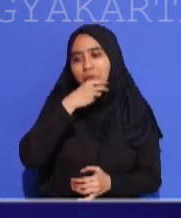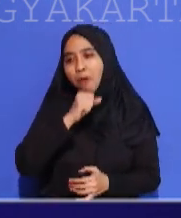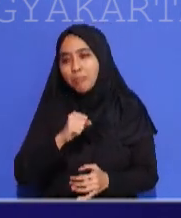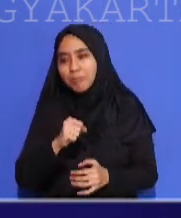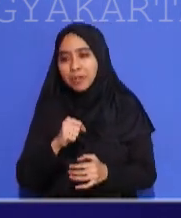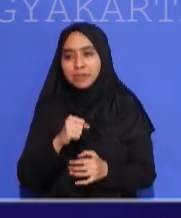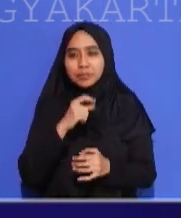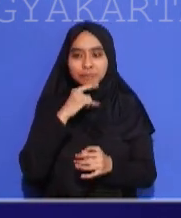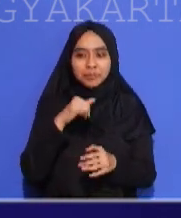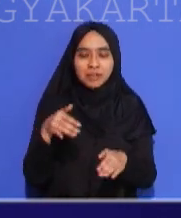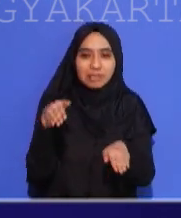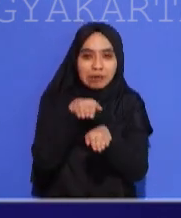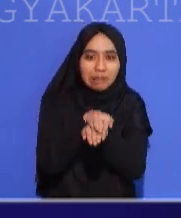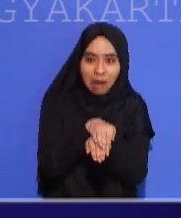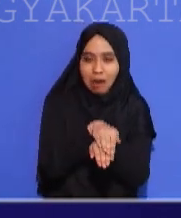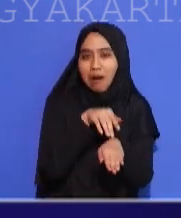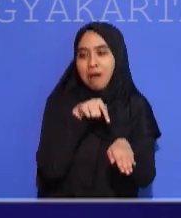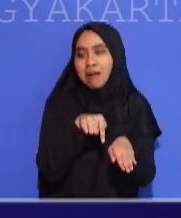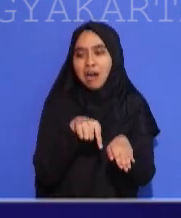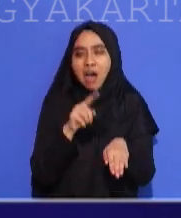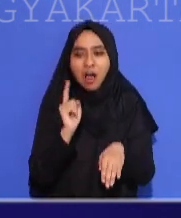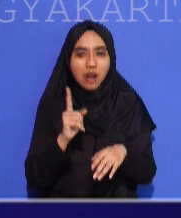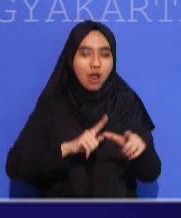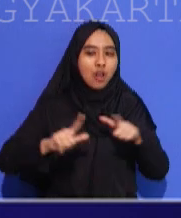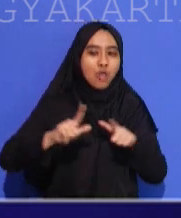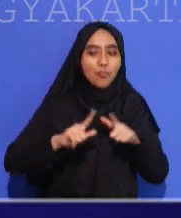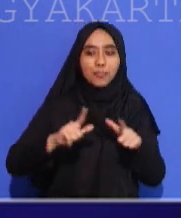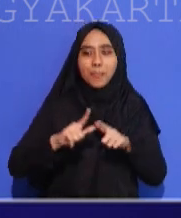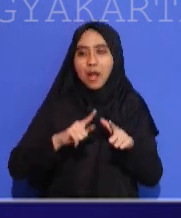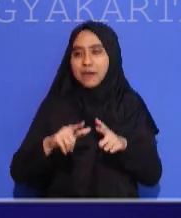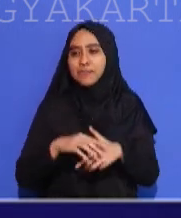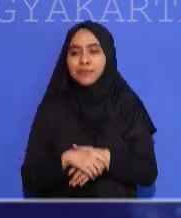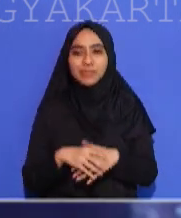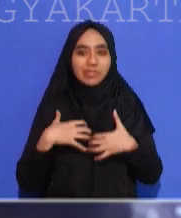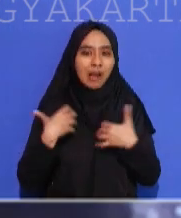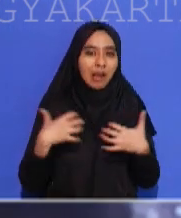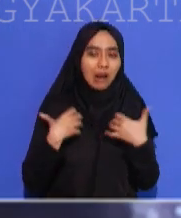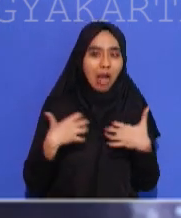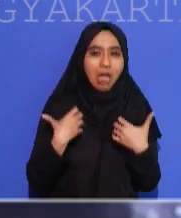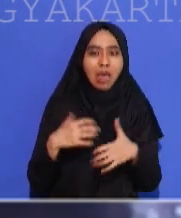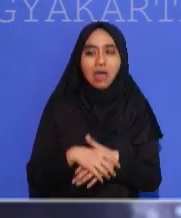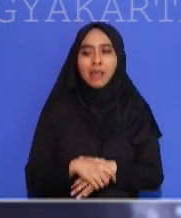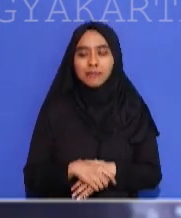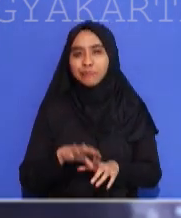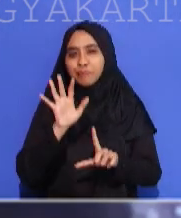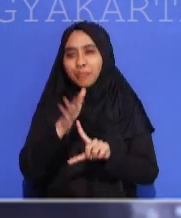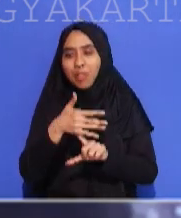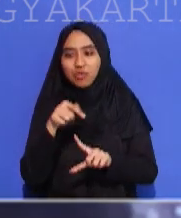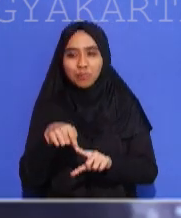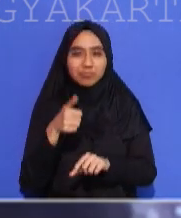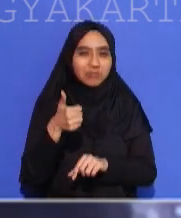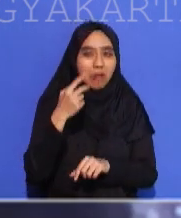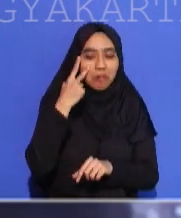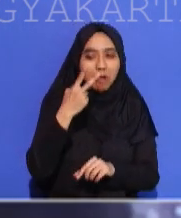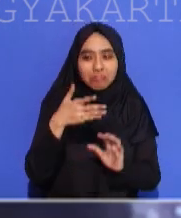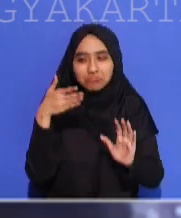atau pe kabupaten Bantul mengadakan kontes ternak Bantul 2024 kontes ternak Bantul tahun ini dapat menyasar pada